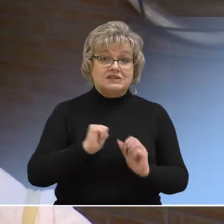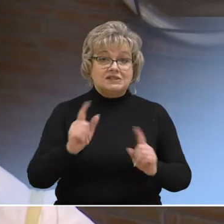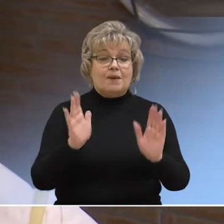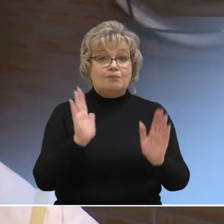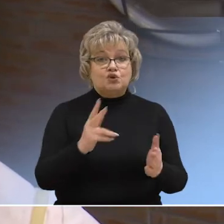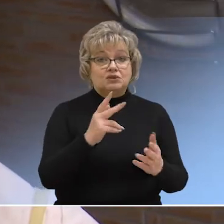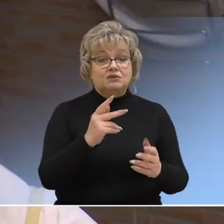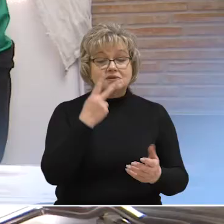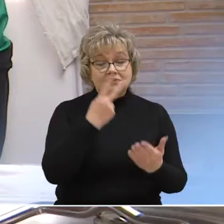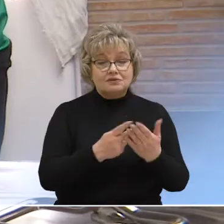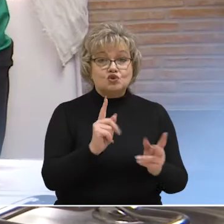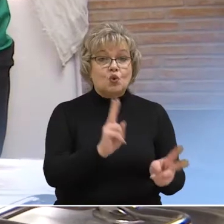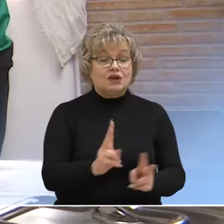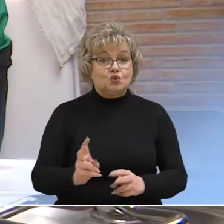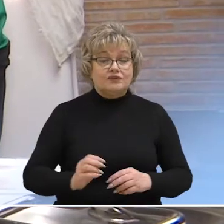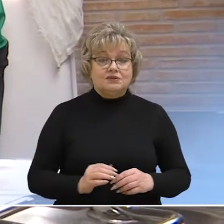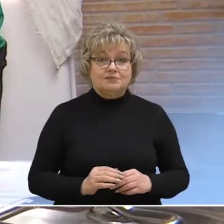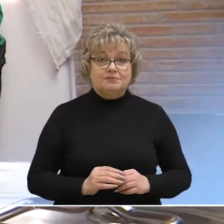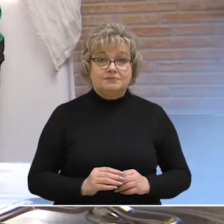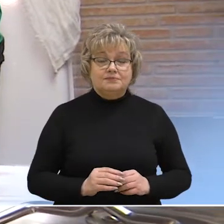будет готовить.